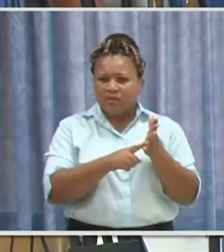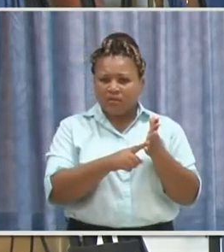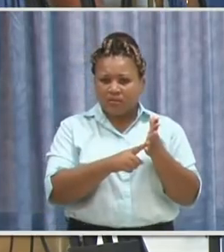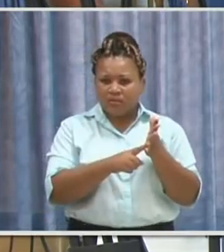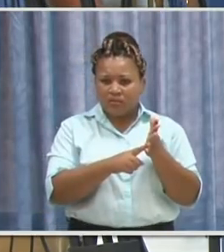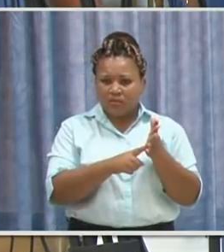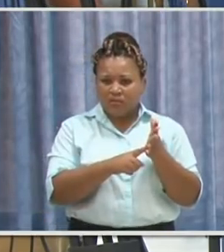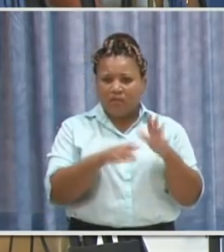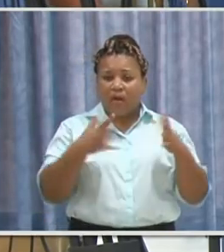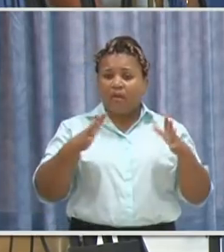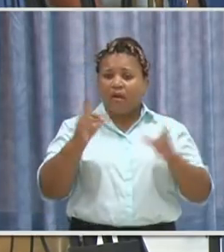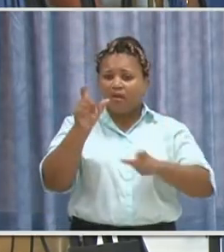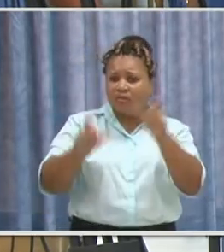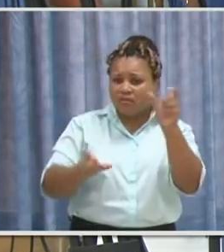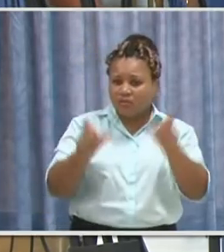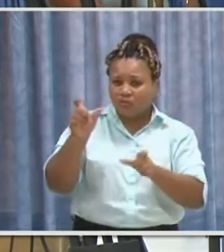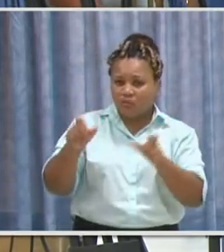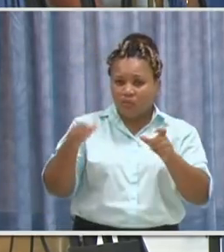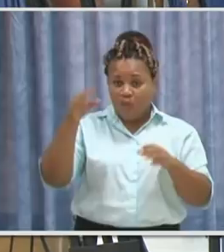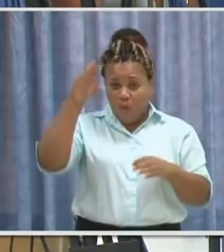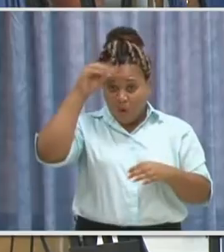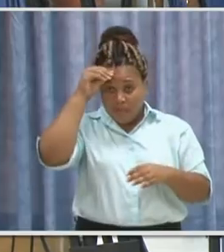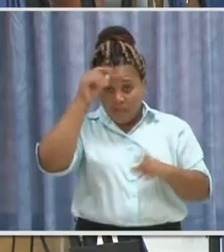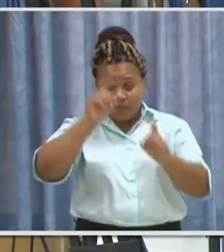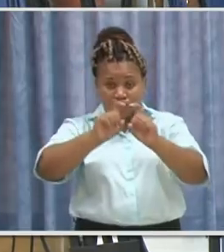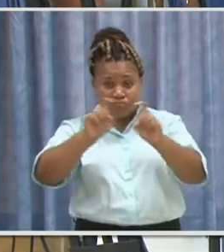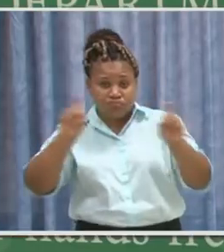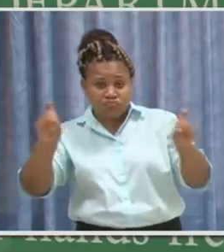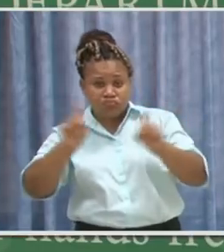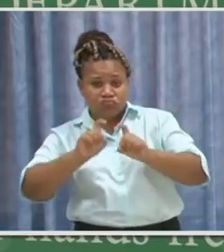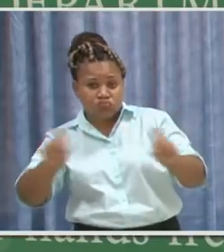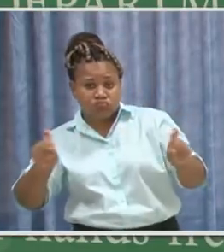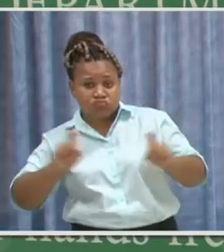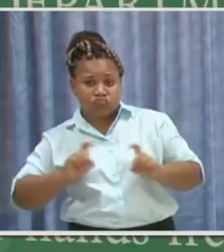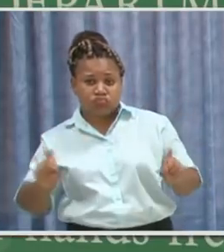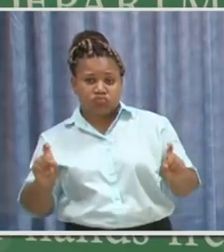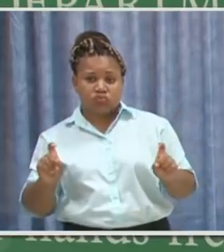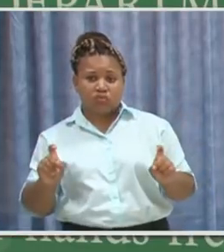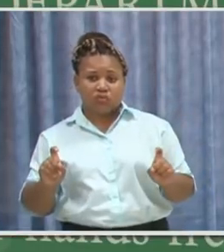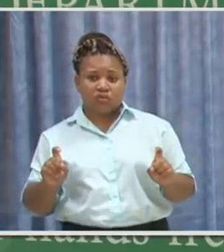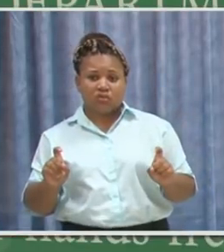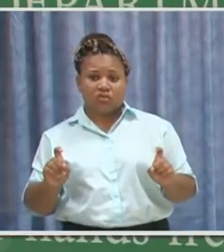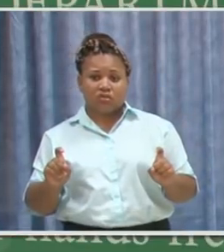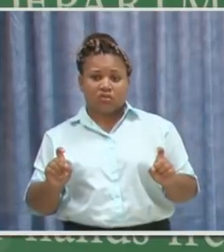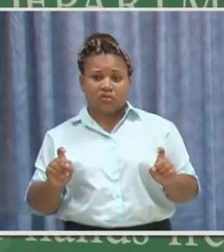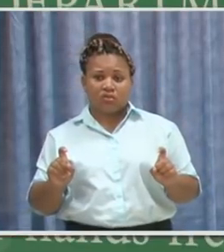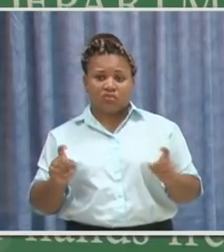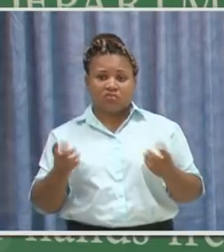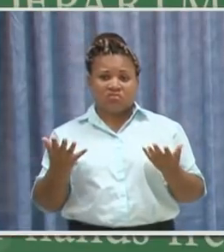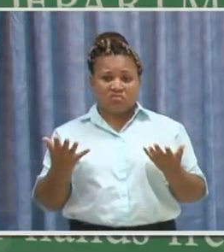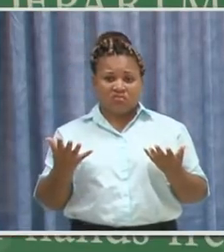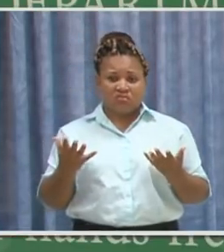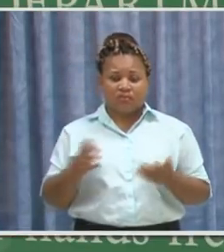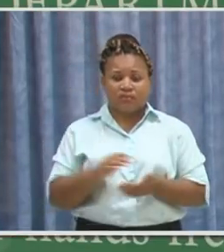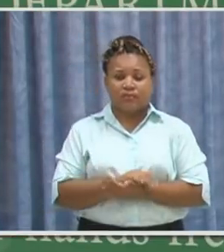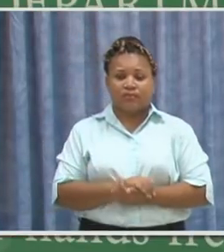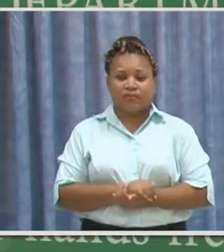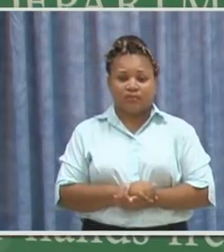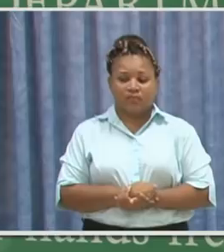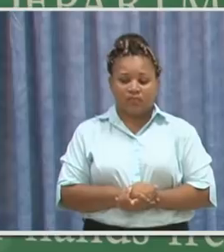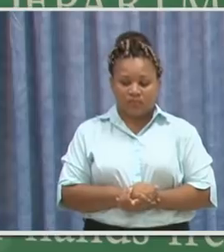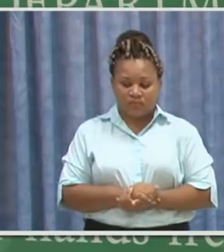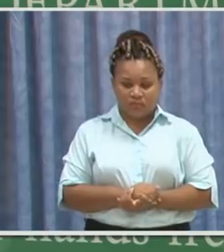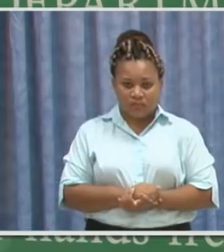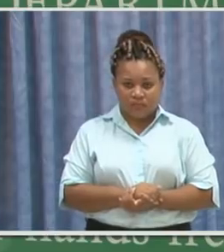ville? Oui, il y a une bonne observation qu'on fait. Moi, il y en a des gens qui ont un message, il y